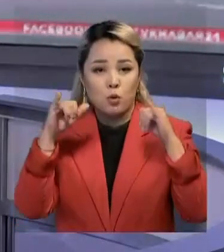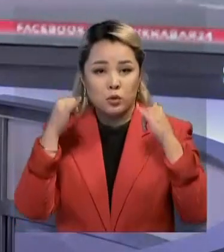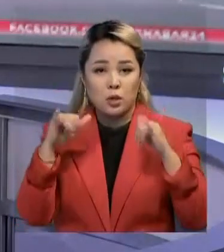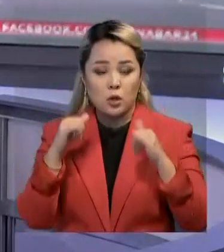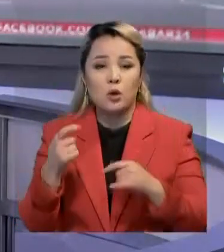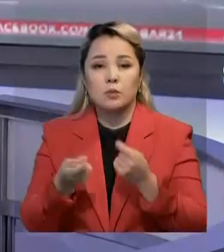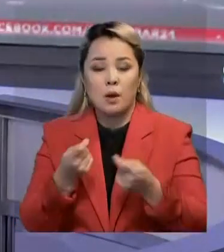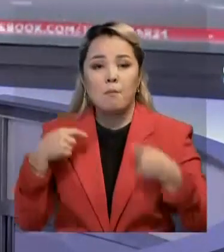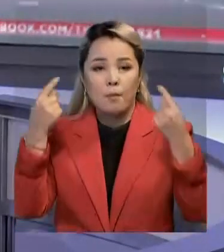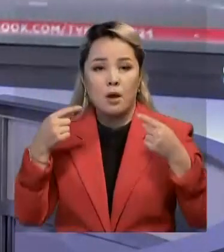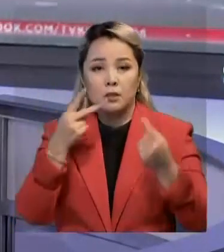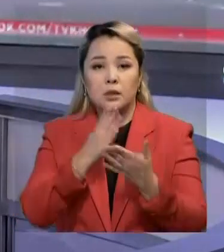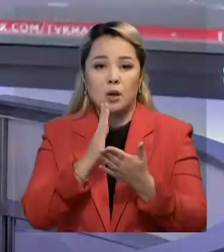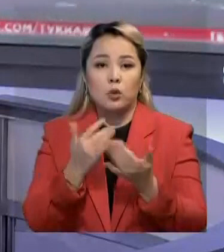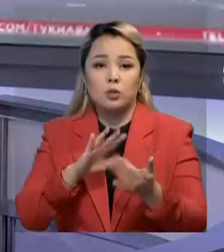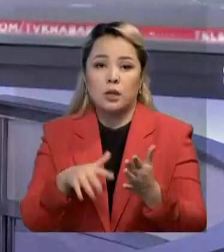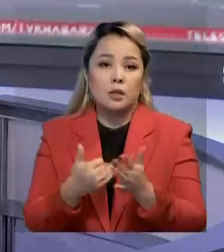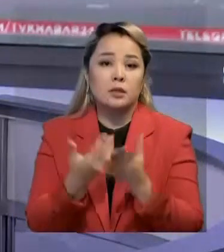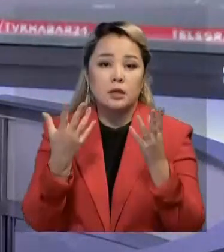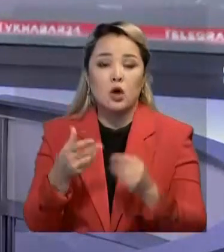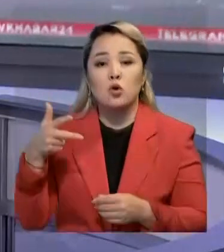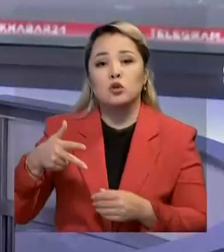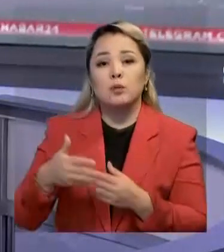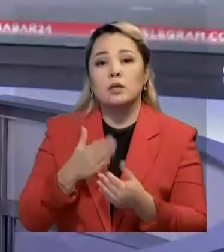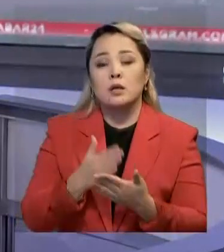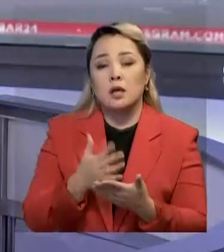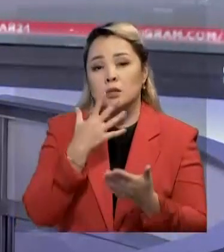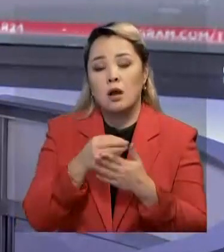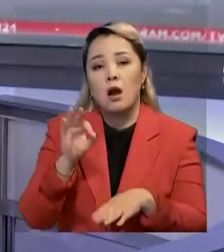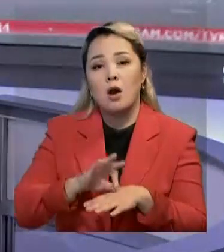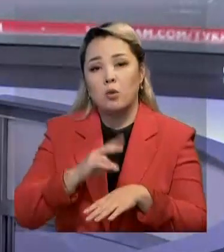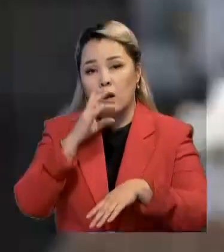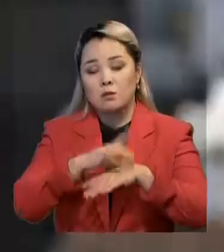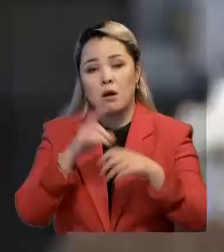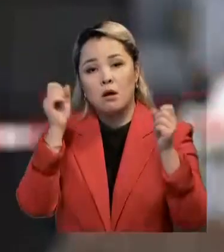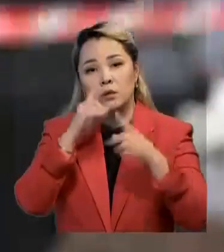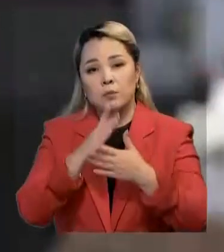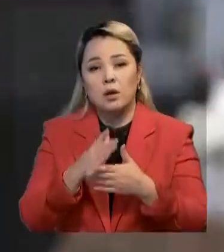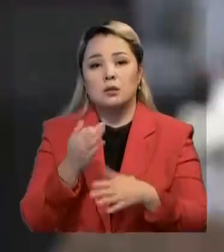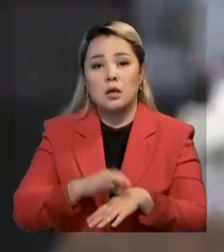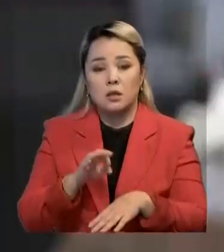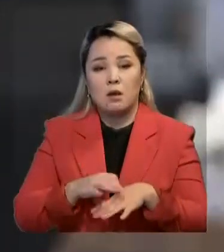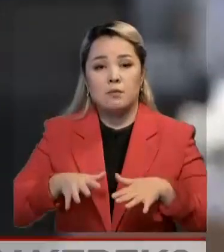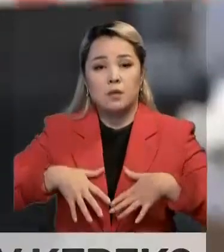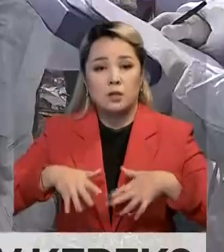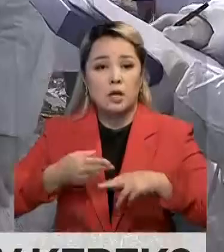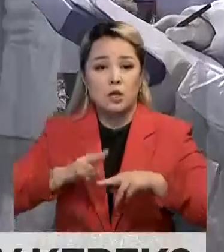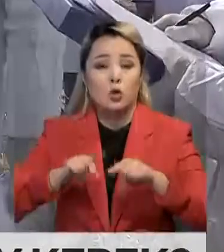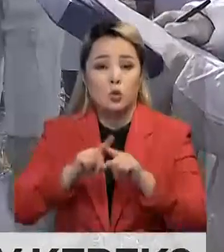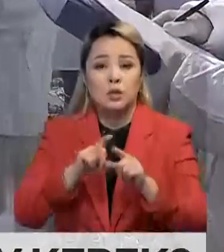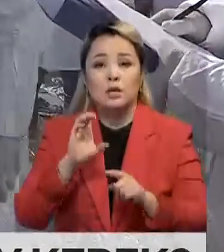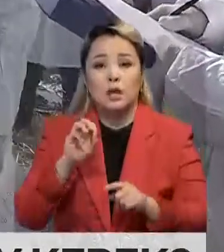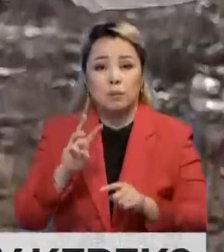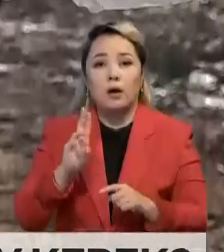мен ұсақ мал бар. Бүгінгі күнге дейін зерттелген 3000 жарым ірі қарадан ауру белгілері анықталған. Сары ауруына шалдығу көрсеткіші әсіресе